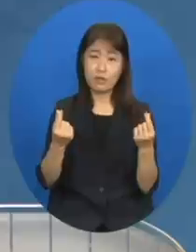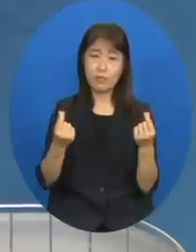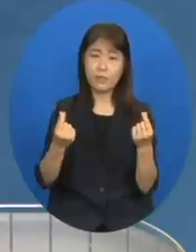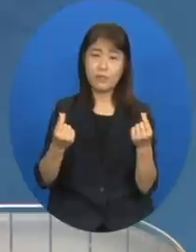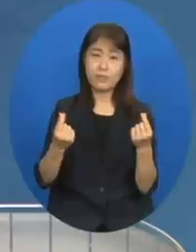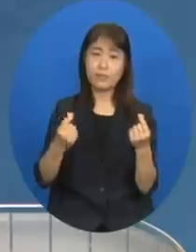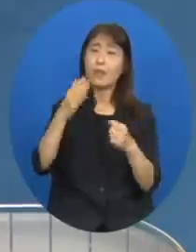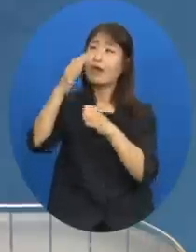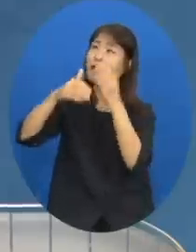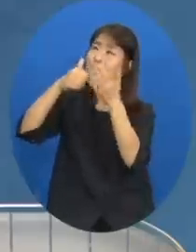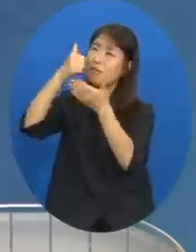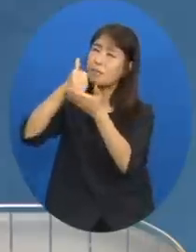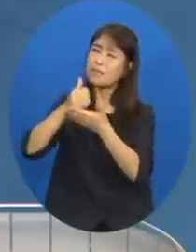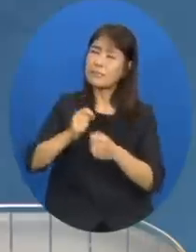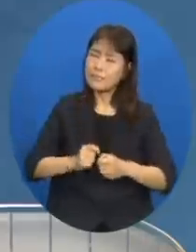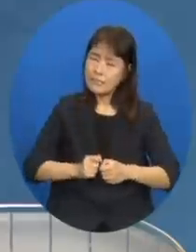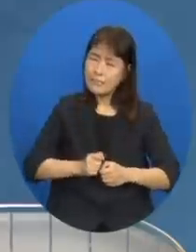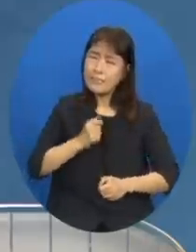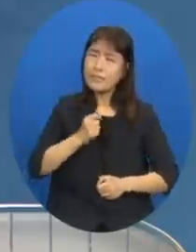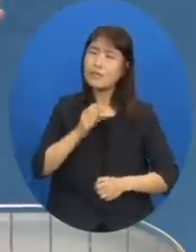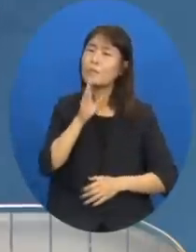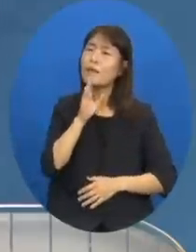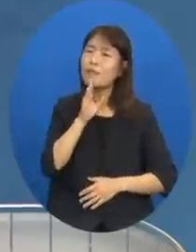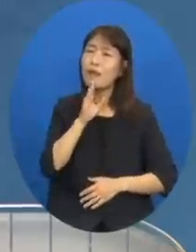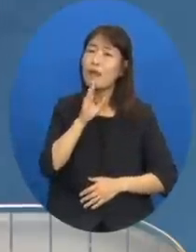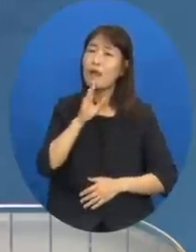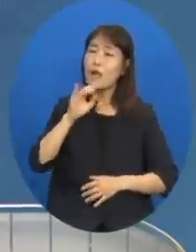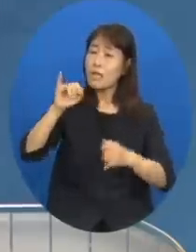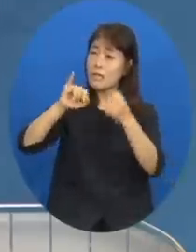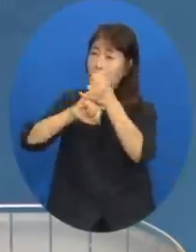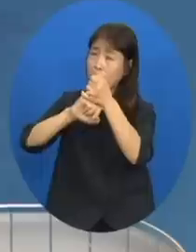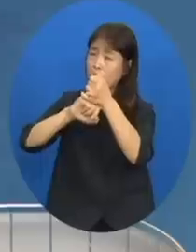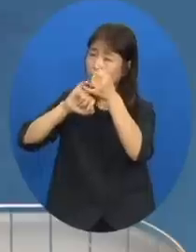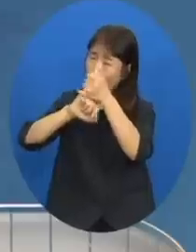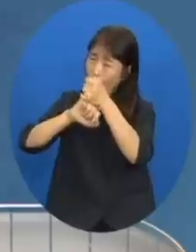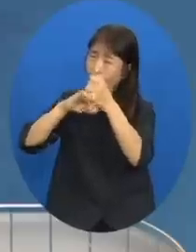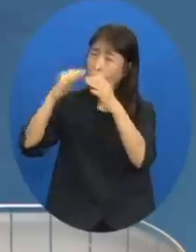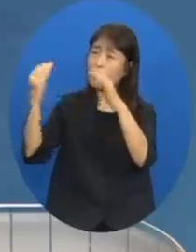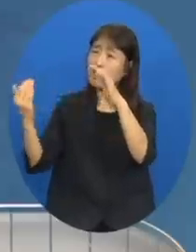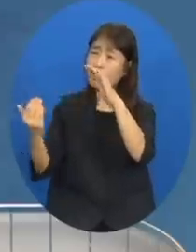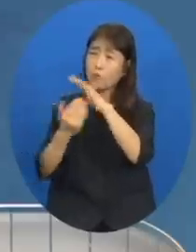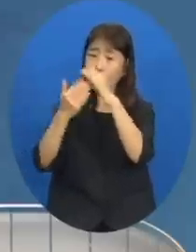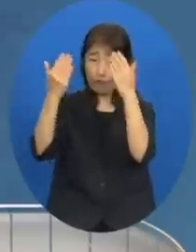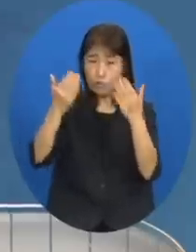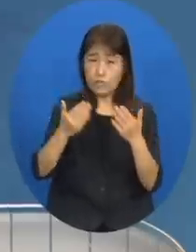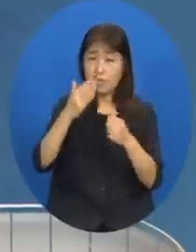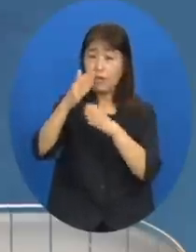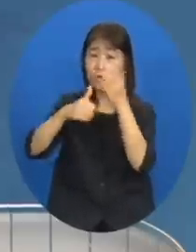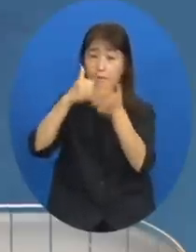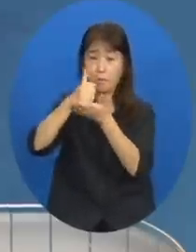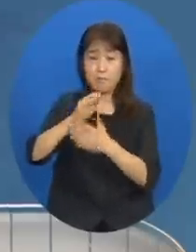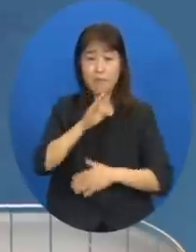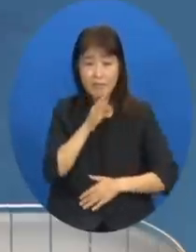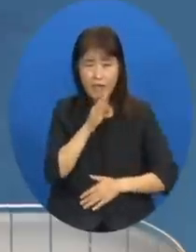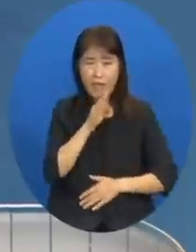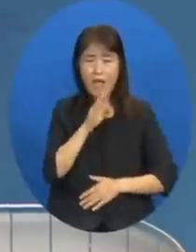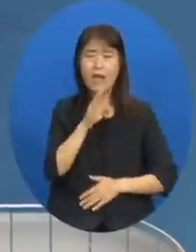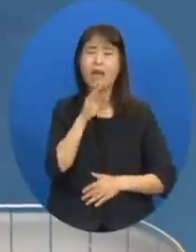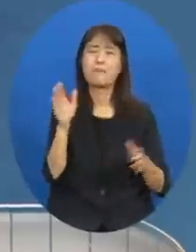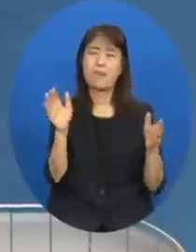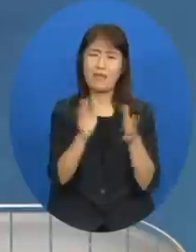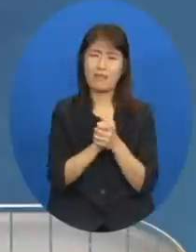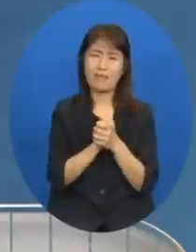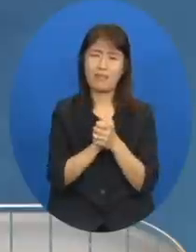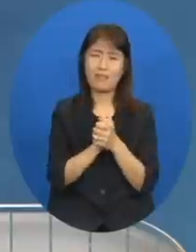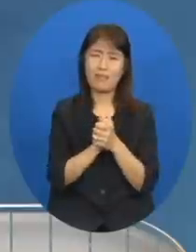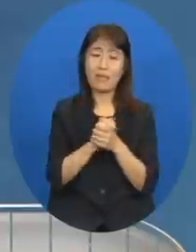진실하신가 약속을 반드시 지키시는 하나님이신가 아멘인 거예요 20편 91편에